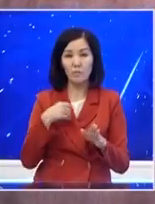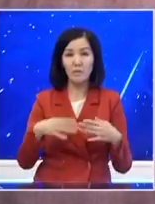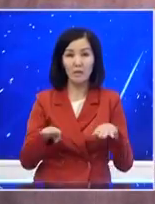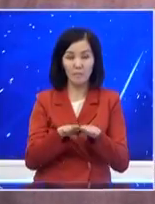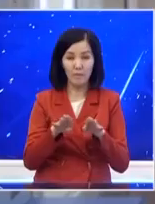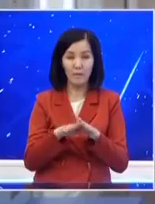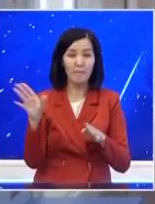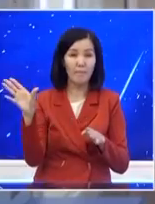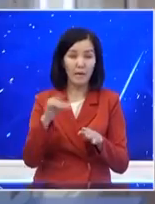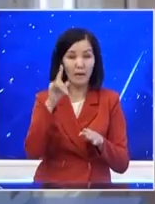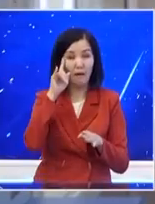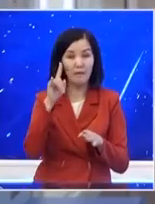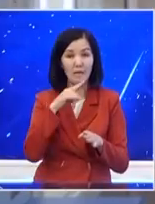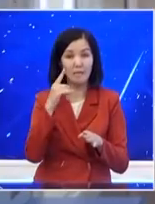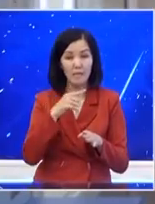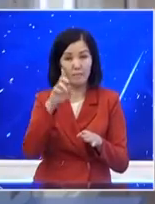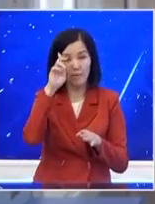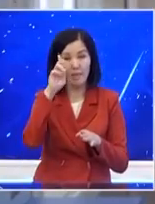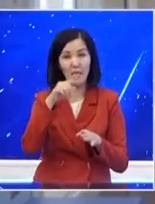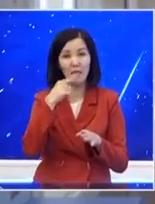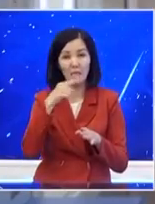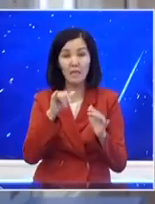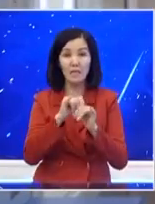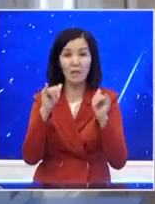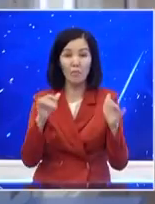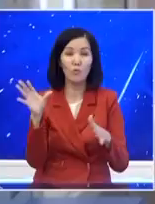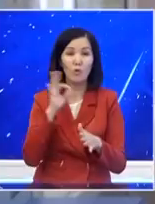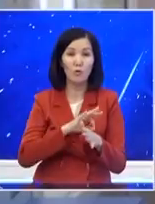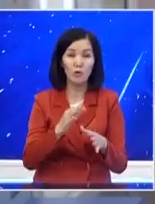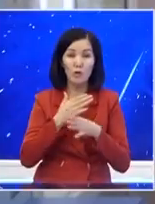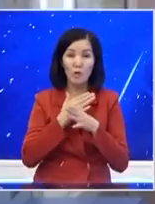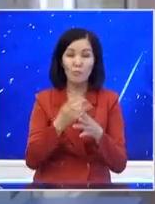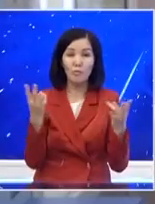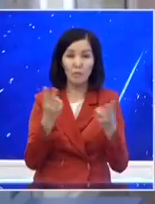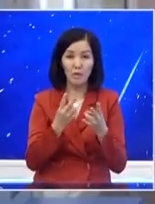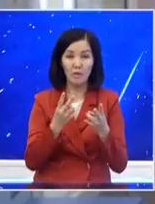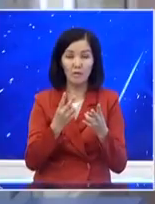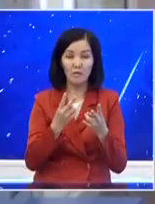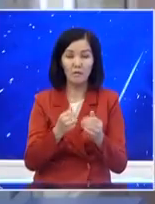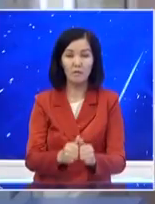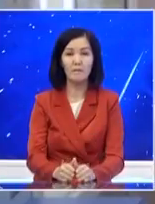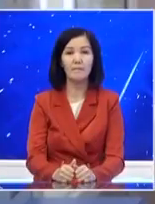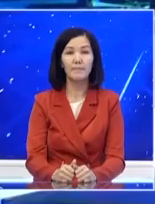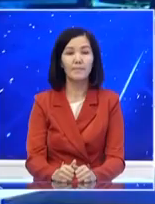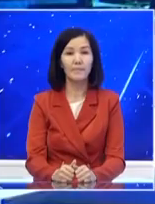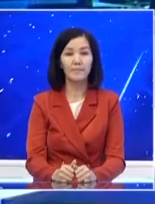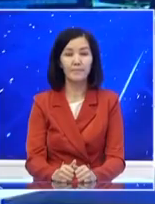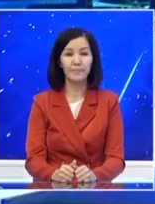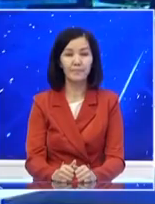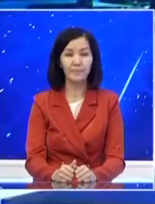келген маман қазақ тілінің мемлекеттік тілдің дамуына үлес қосса, іс алға жылы жетін сияқты.